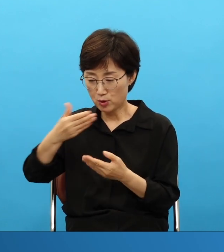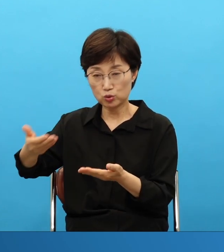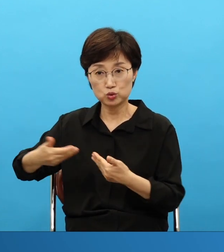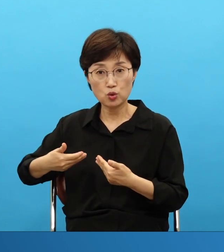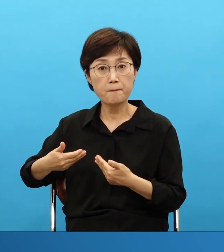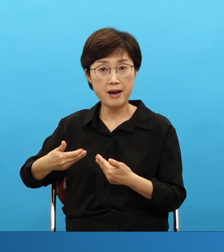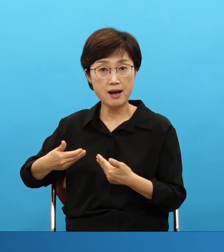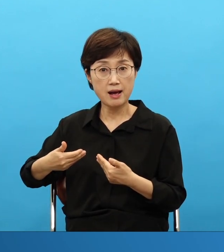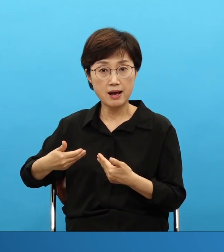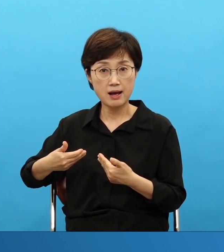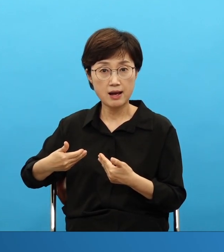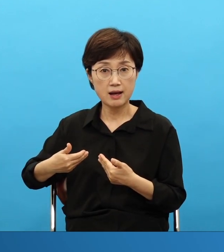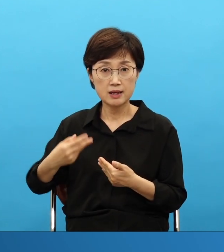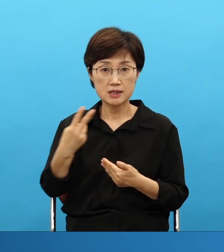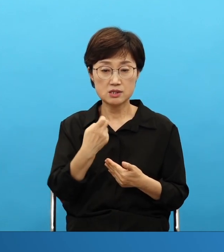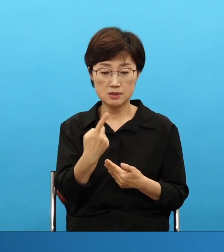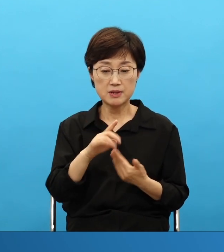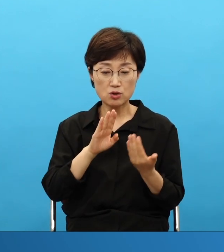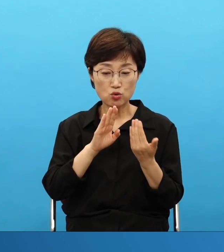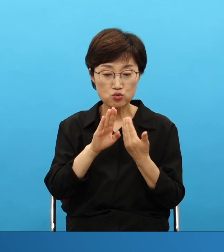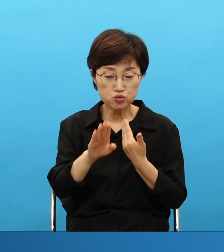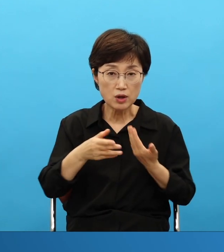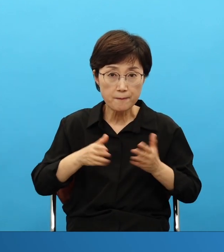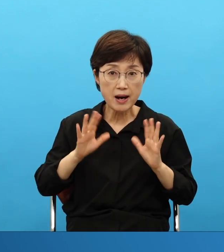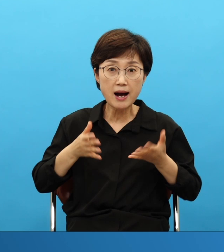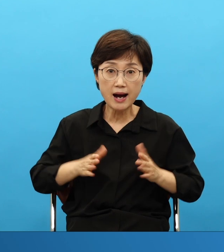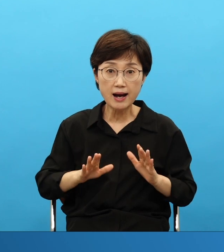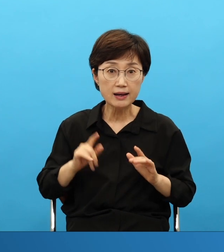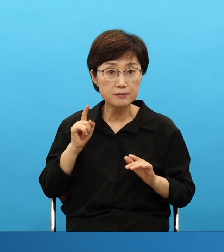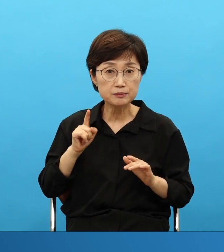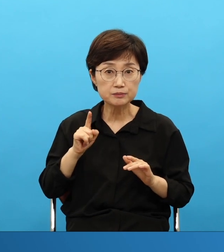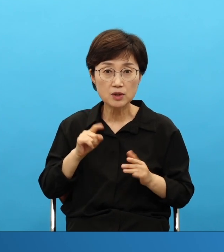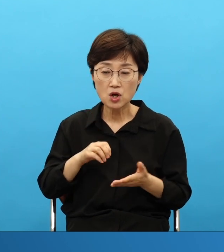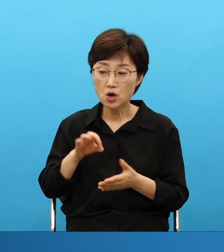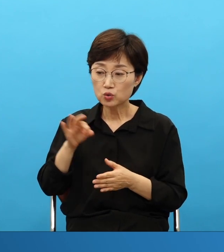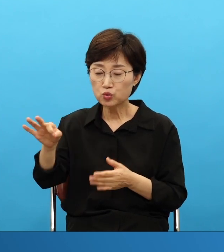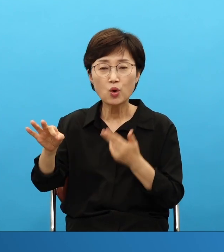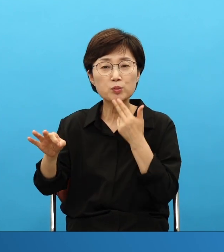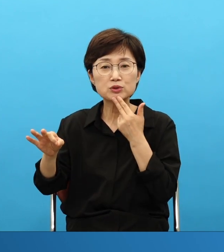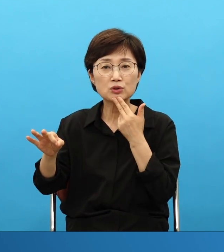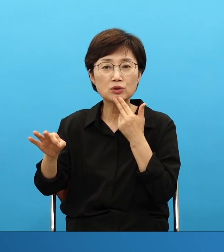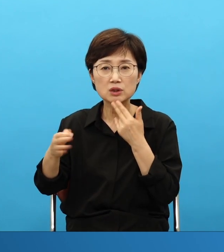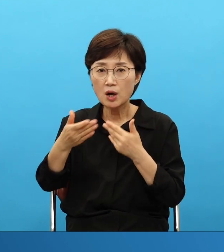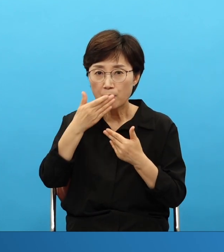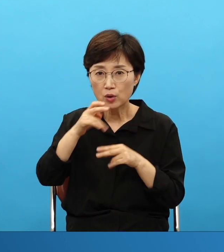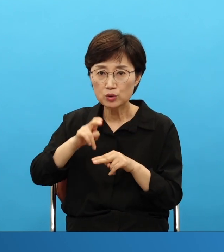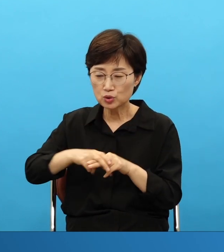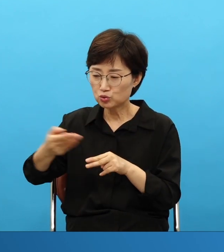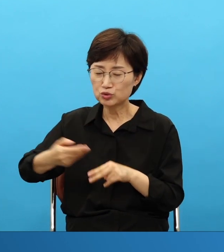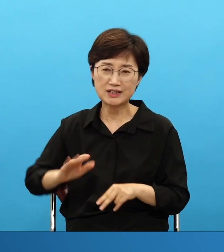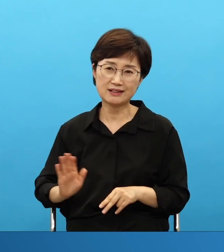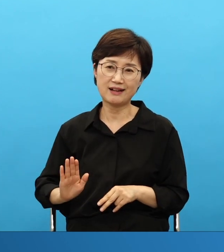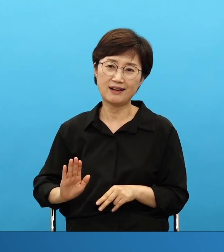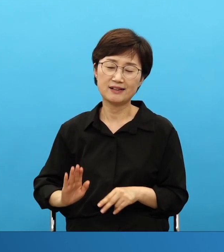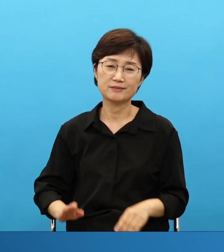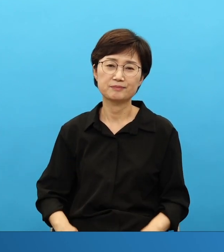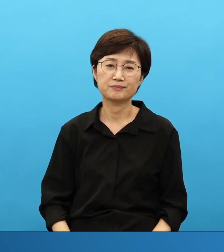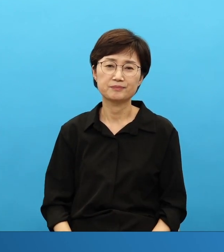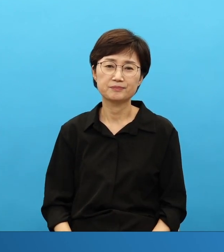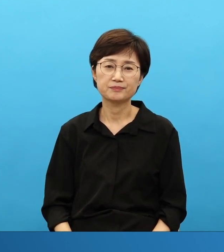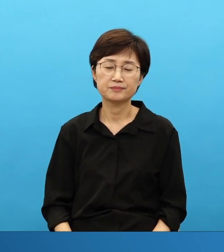제공되고 2021년 이후 출생자는 등록 헌금은 따로 없지만 식사 및 좌석은 제공되지